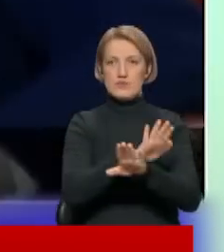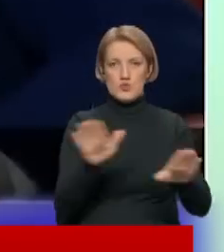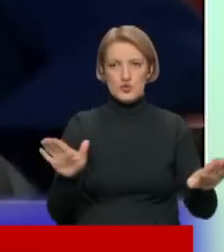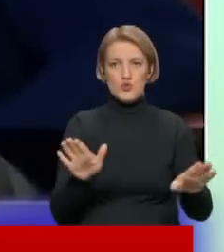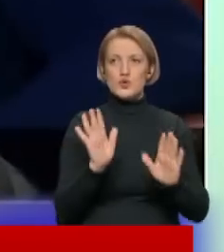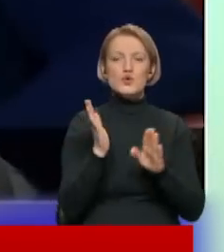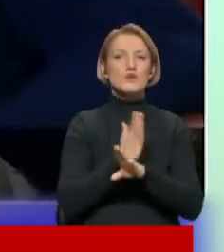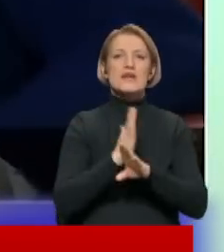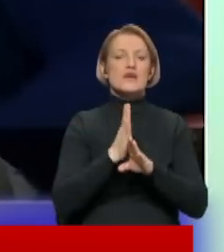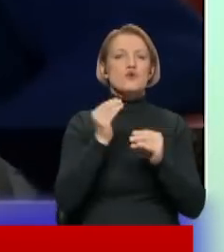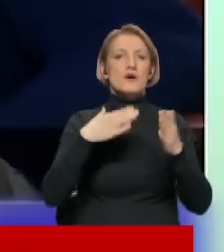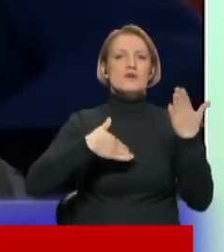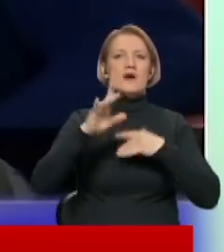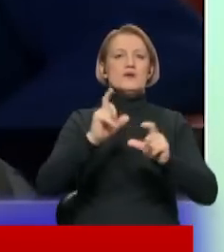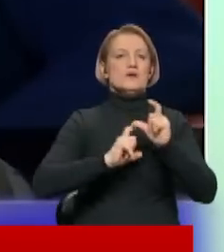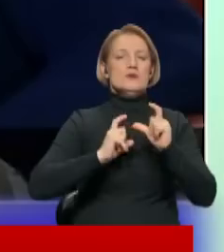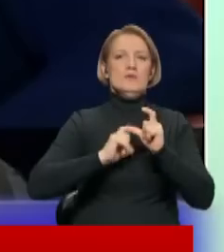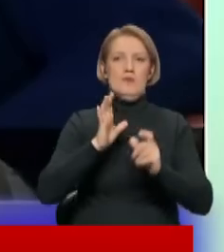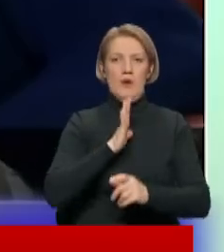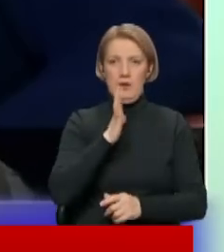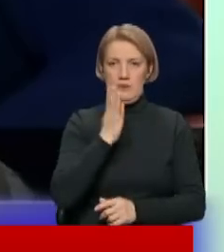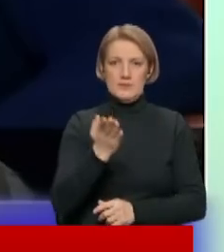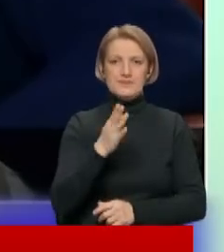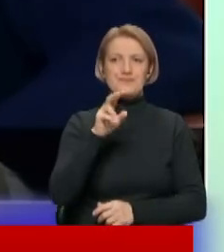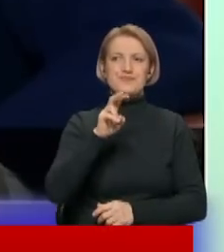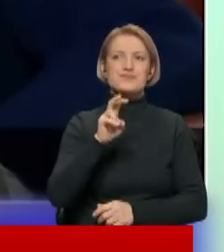Çünkü çok fazla soru var mı